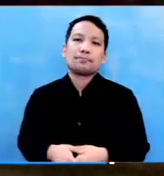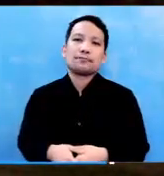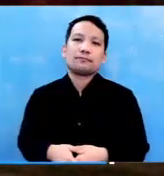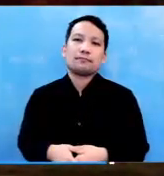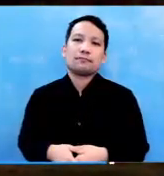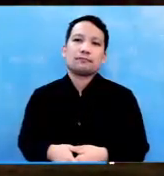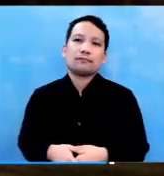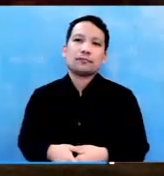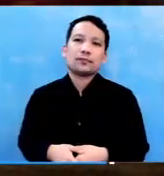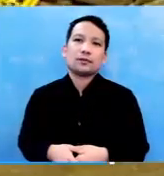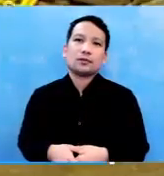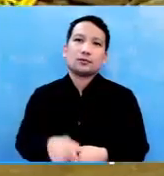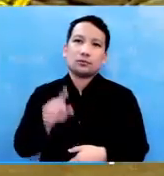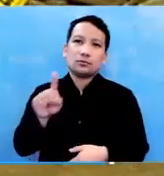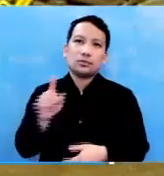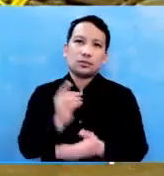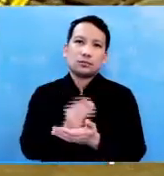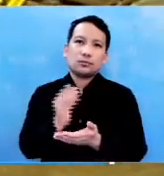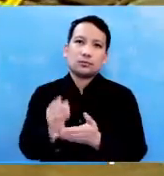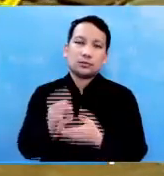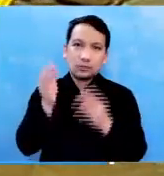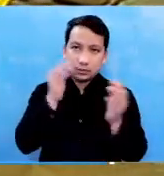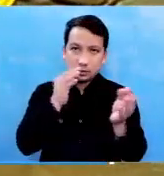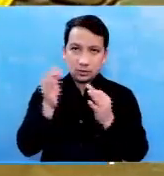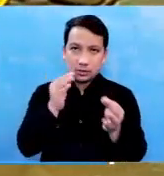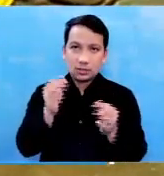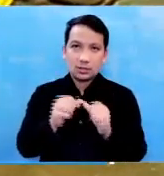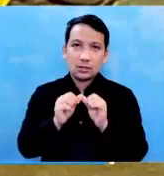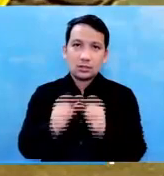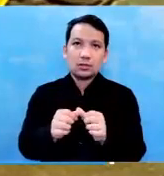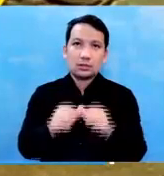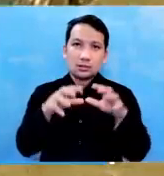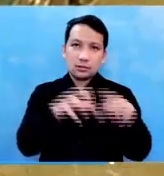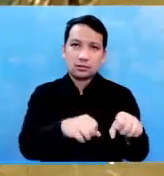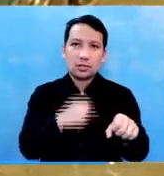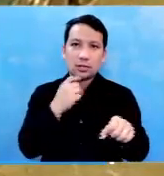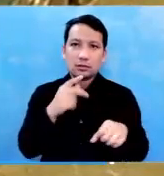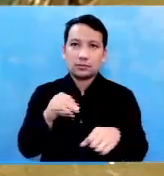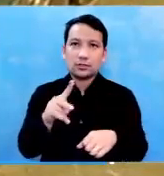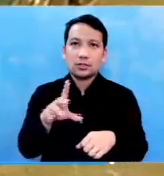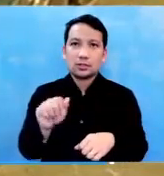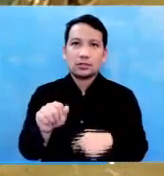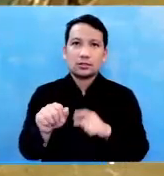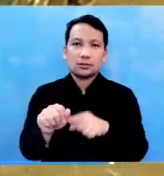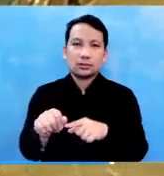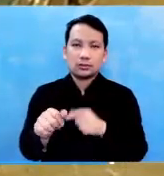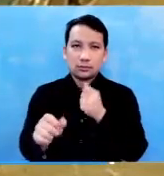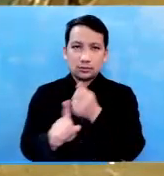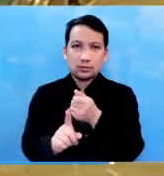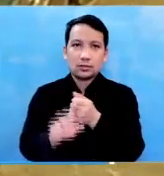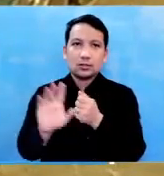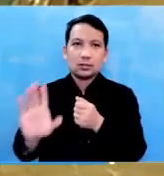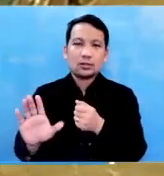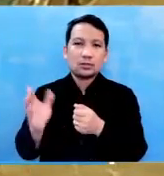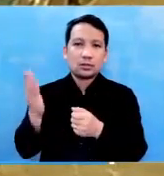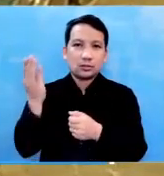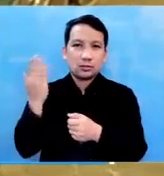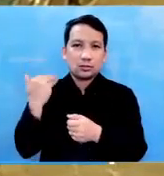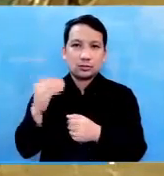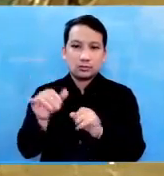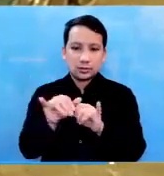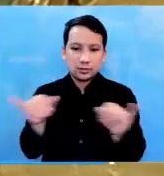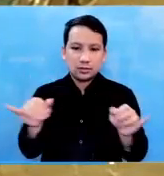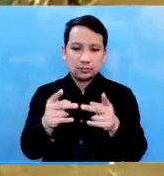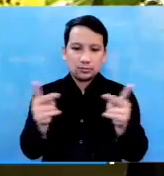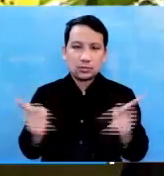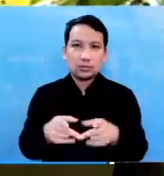Higit 1 bilyong pisong halaga ng hinihinalang shabu rin ang nasabat sa operasyon ng PIDEA sa isang raid sa bahay sa Apitong Street sa parehong lugar